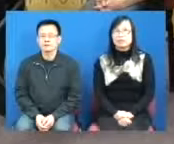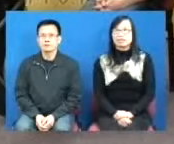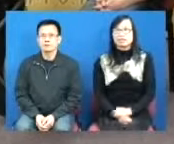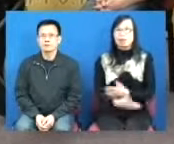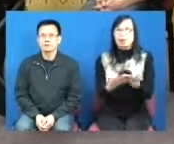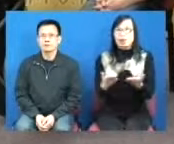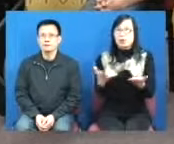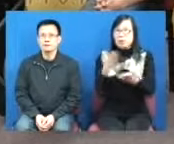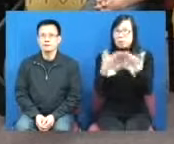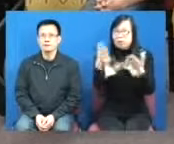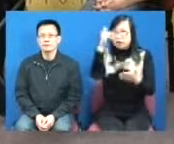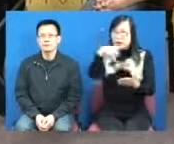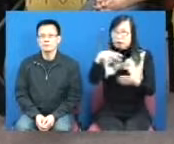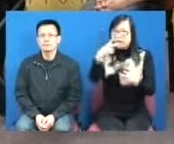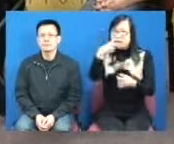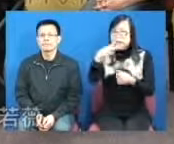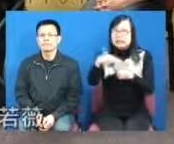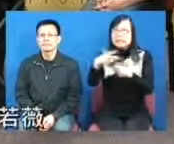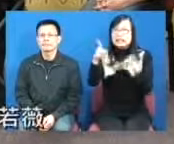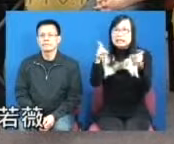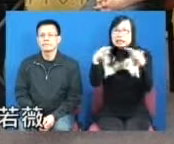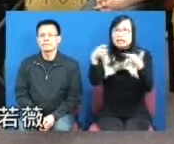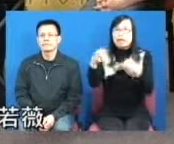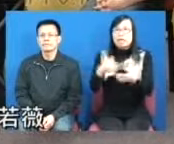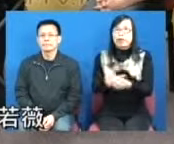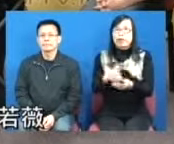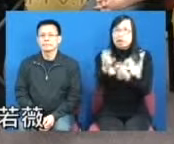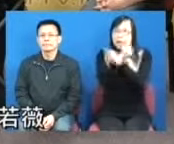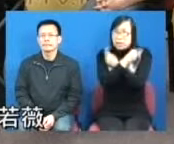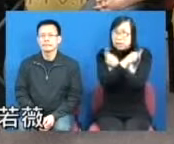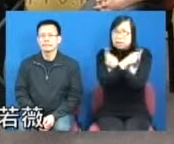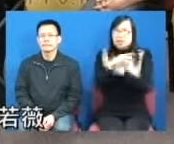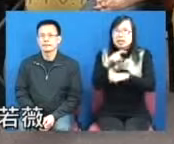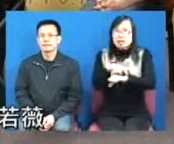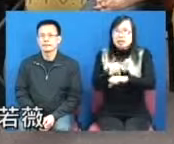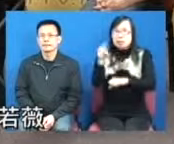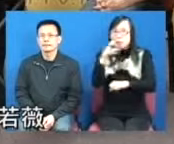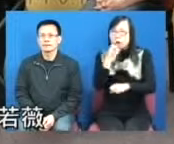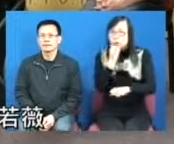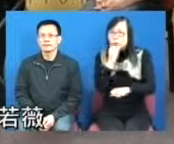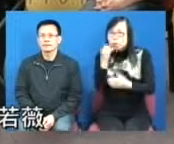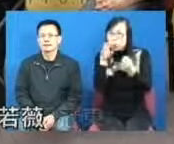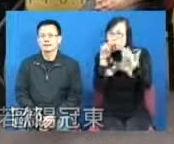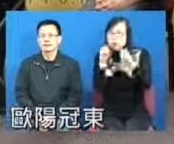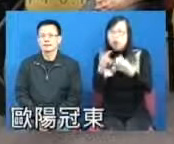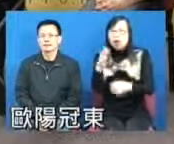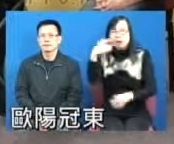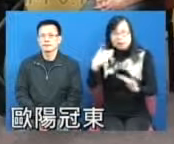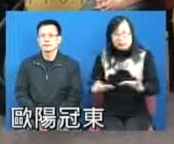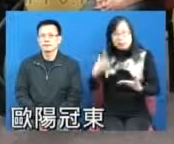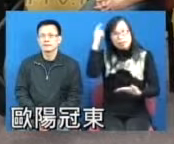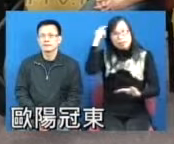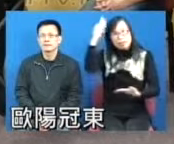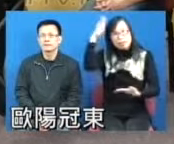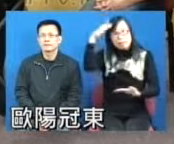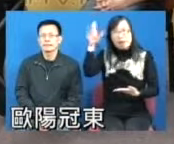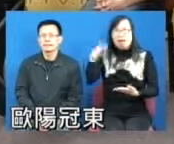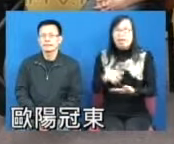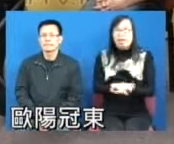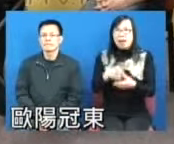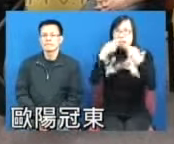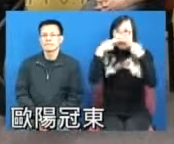各位網民我們回到第二節的時間剛才休息的時候和阿東講起我現在明白為何師